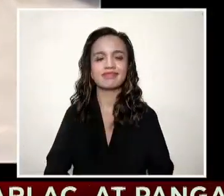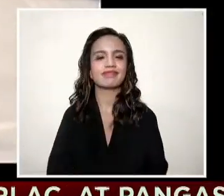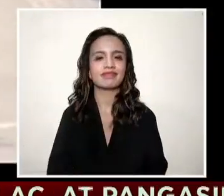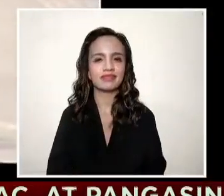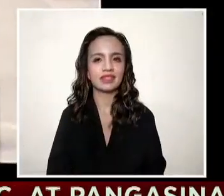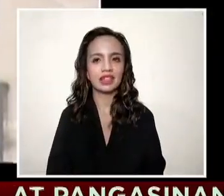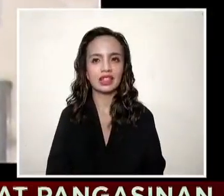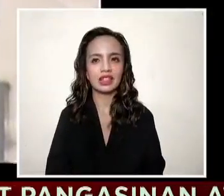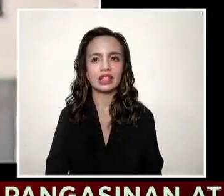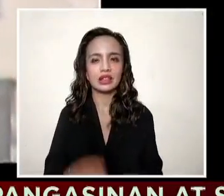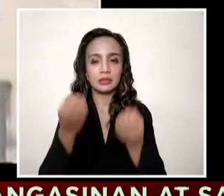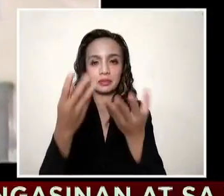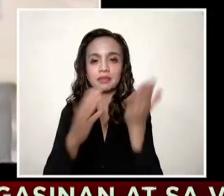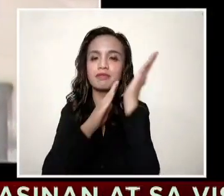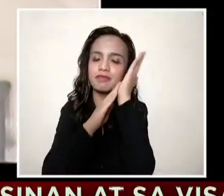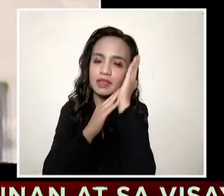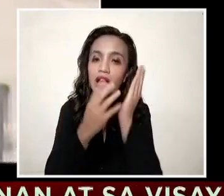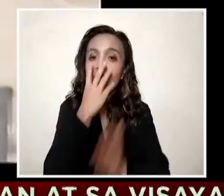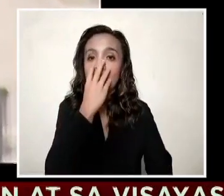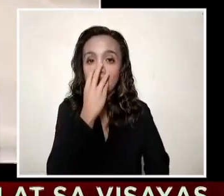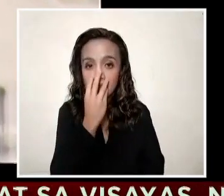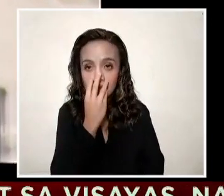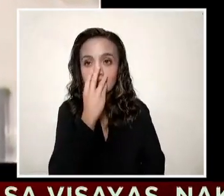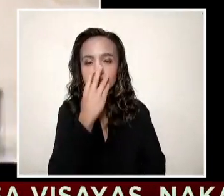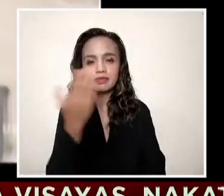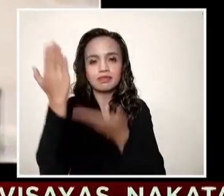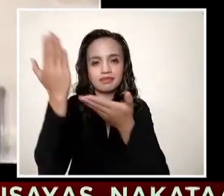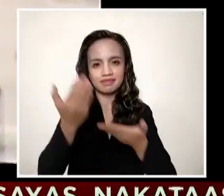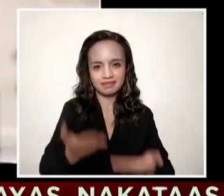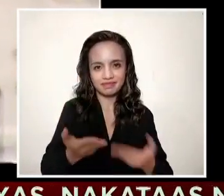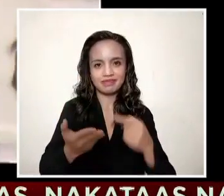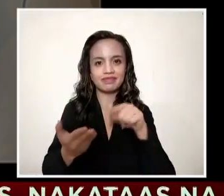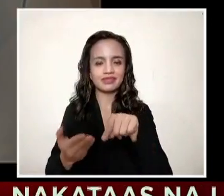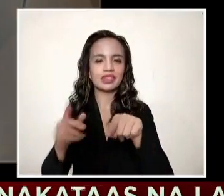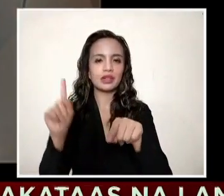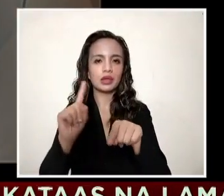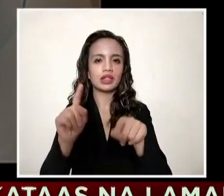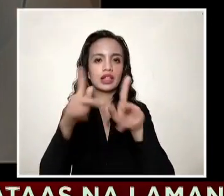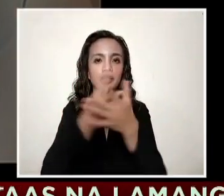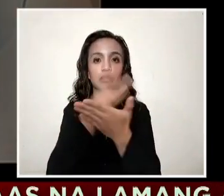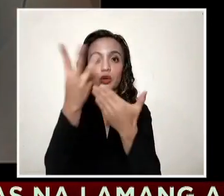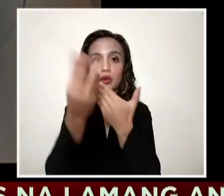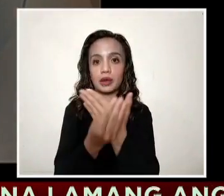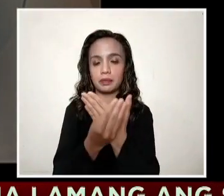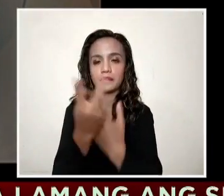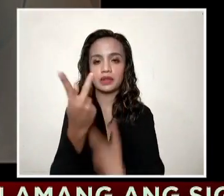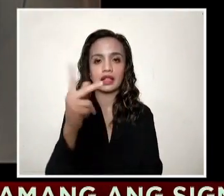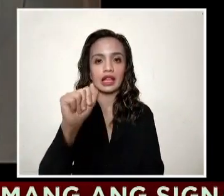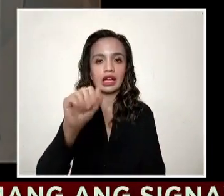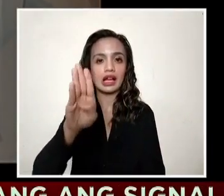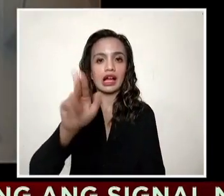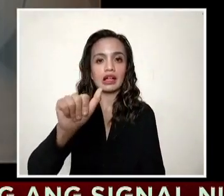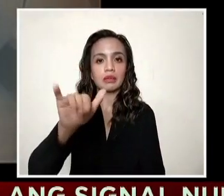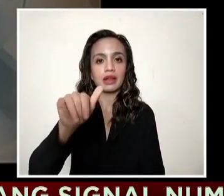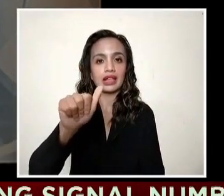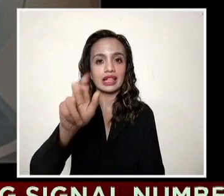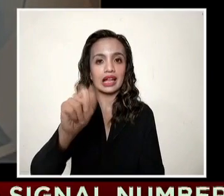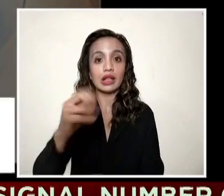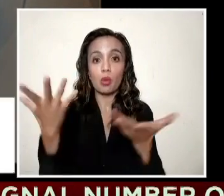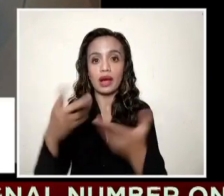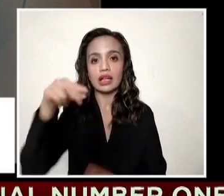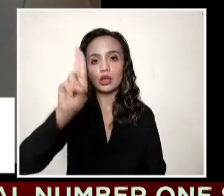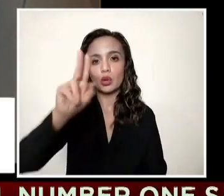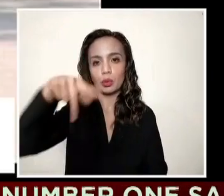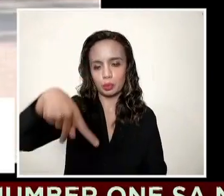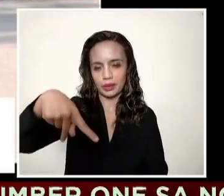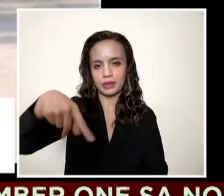Higaan at mga bentilador naman ang dala ng programang Kabayan sa Balay Silungan sa loob ng UP Diliman sa Quezon City na isang